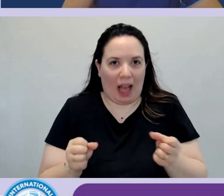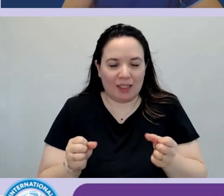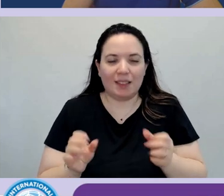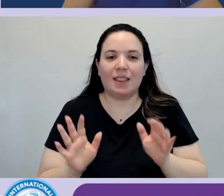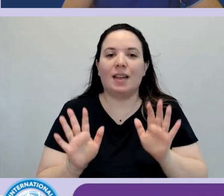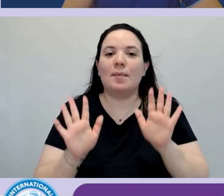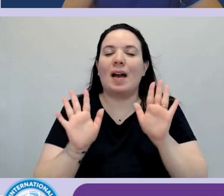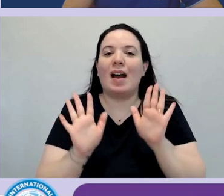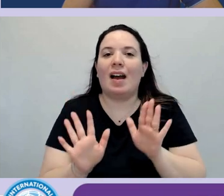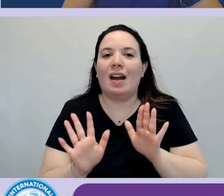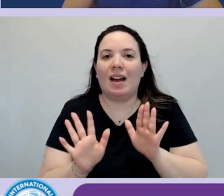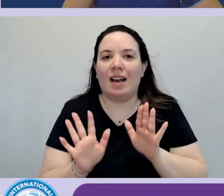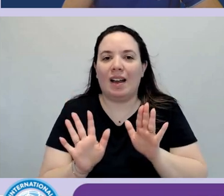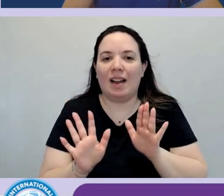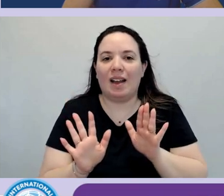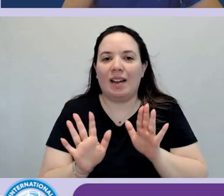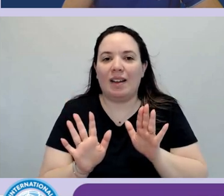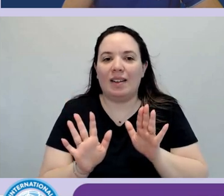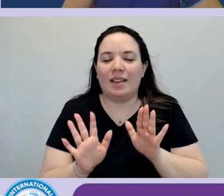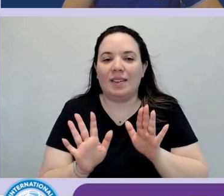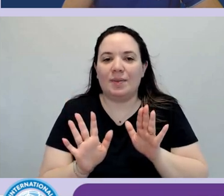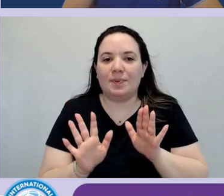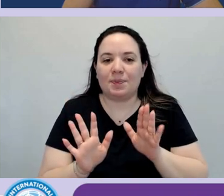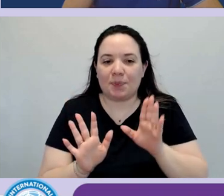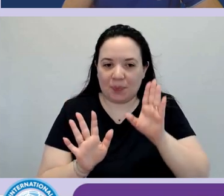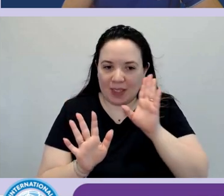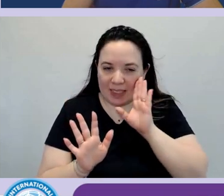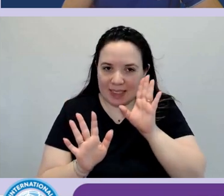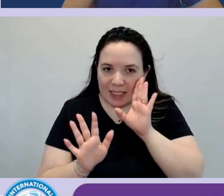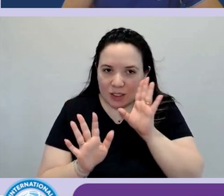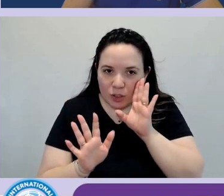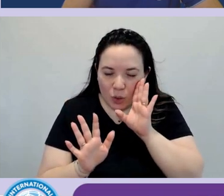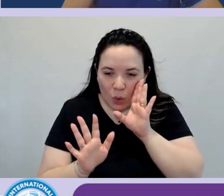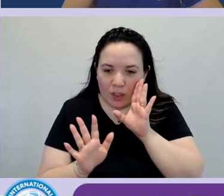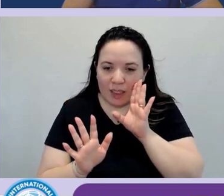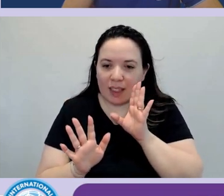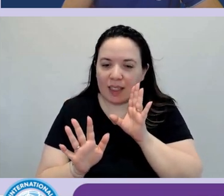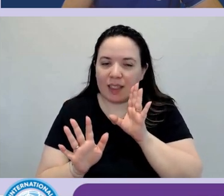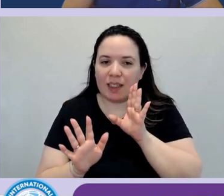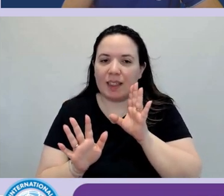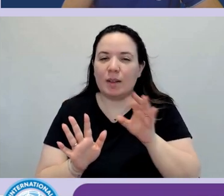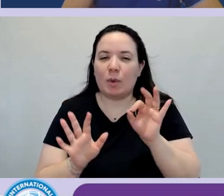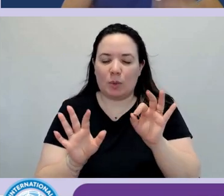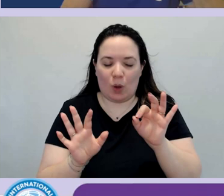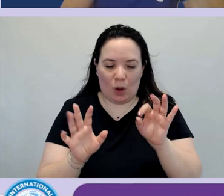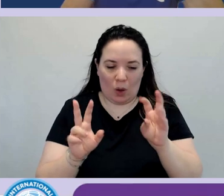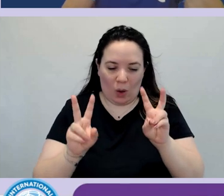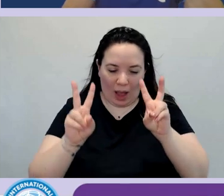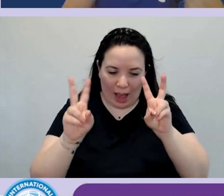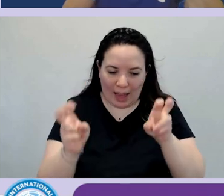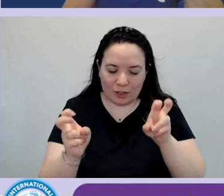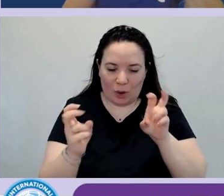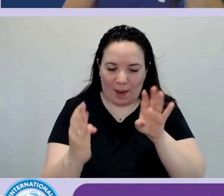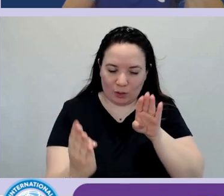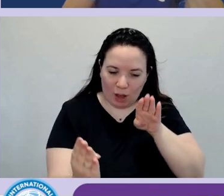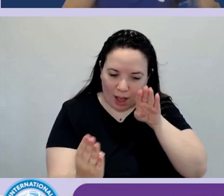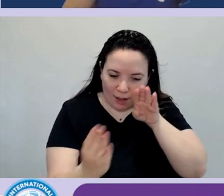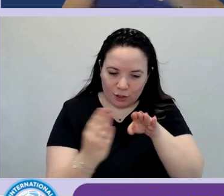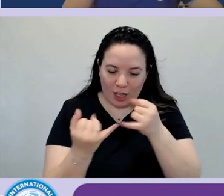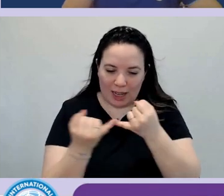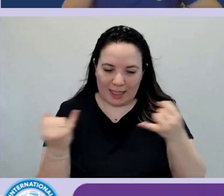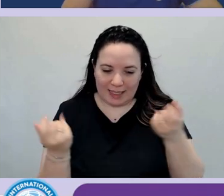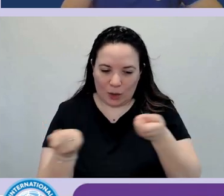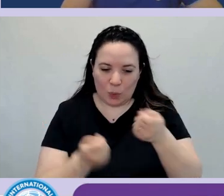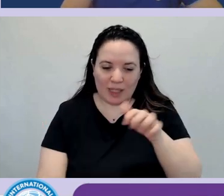base però attenzione rispetto anche a come affrontare il tema rispetto alle